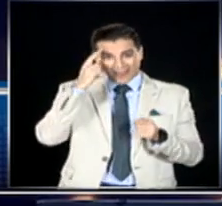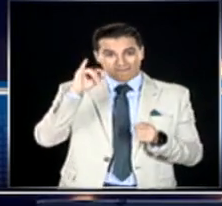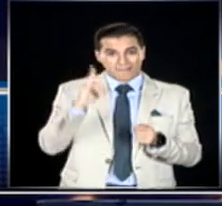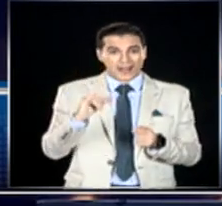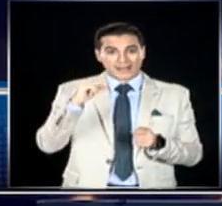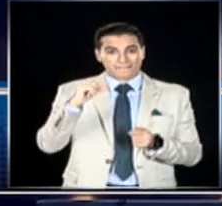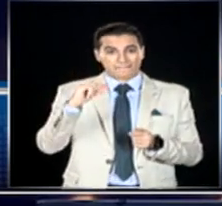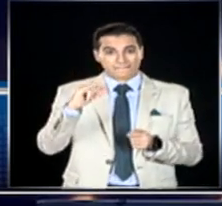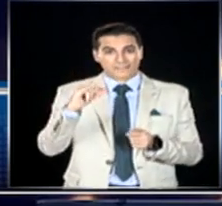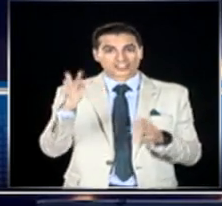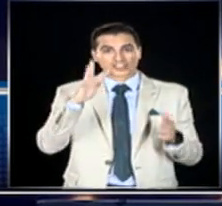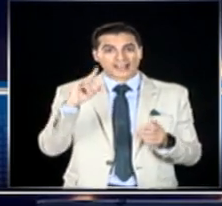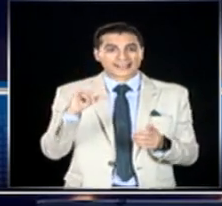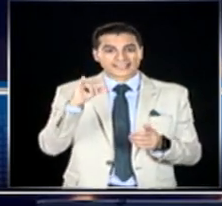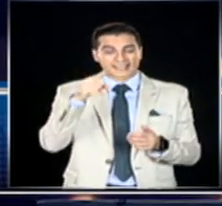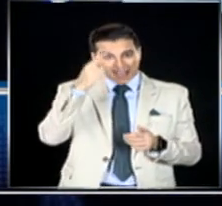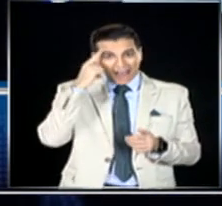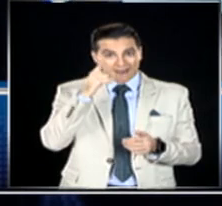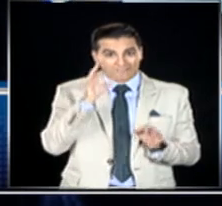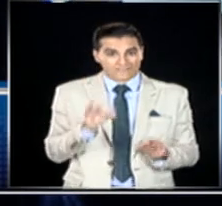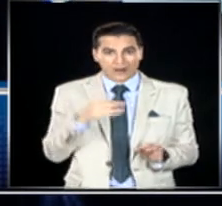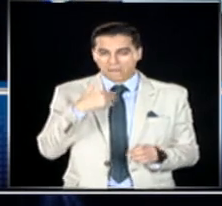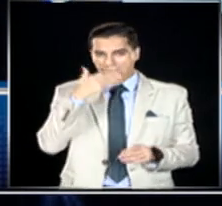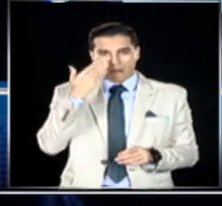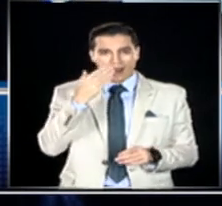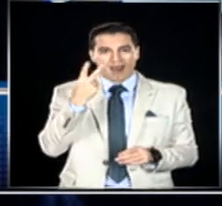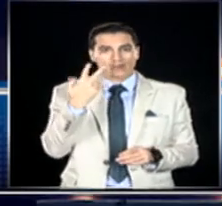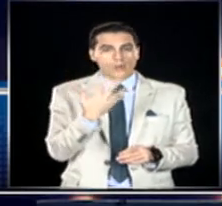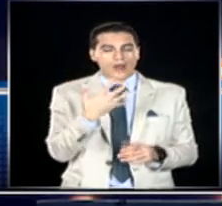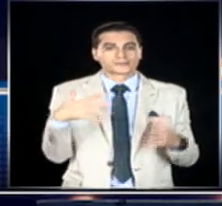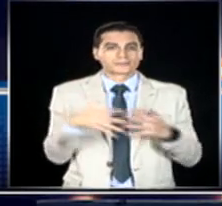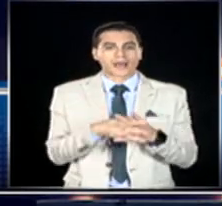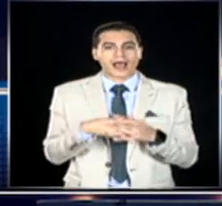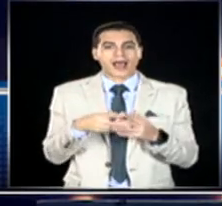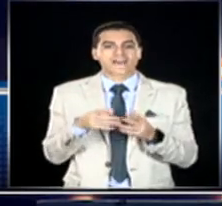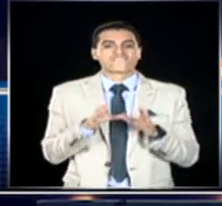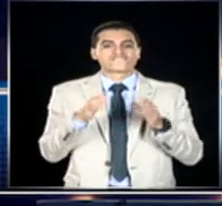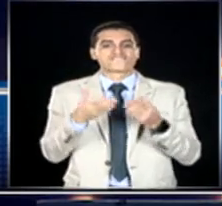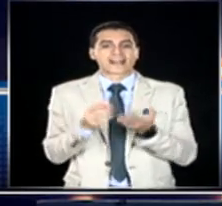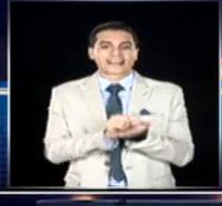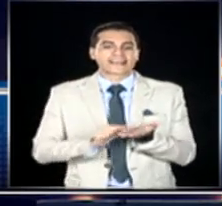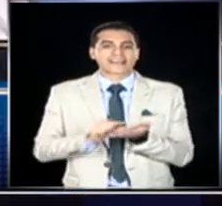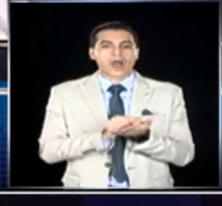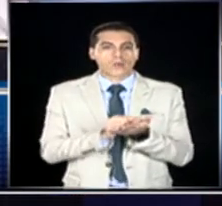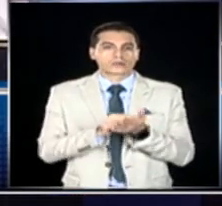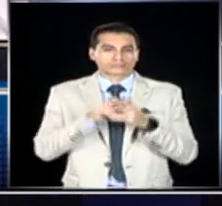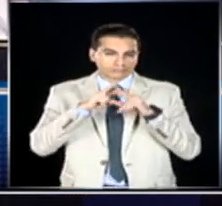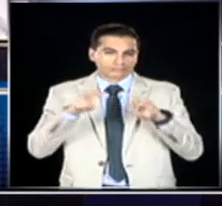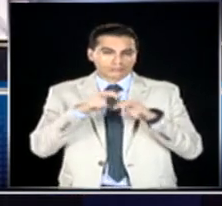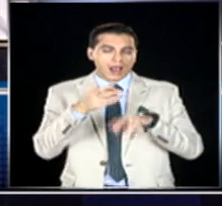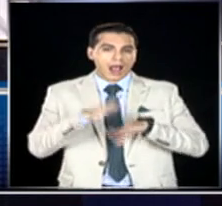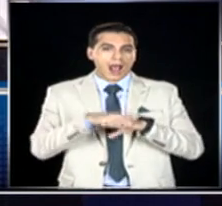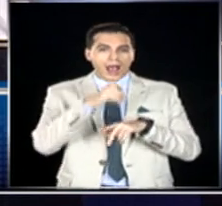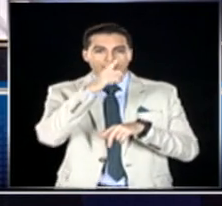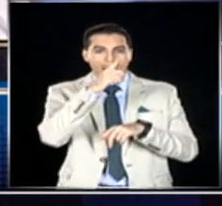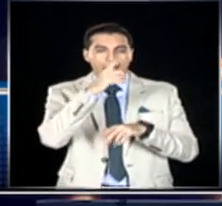هي وصلت عام 2005 مع فريق دولي استهدف بناء مرصد عالمي في